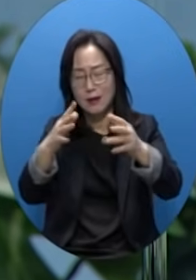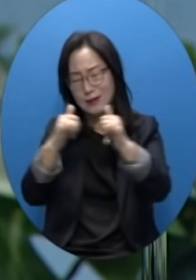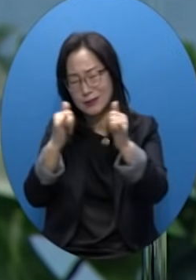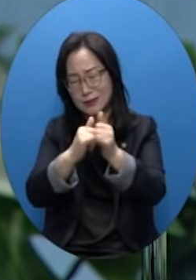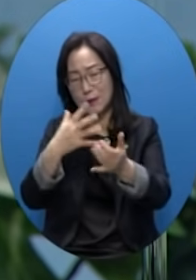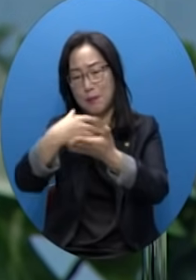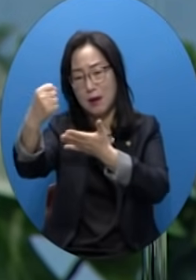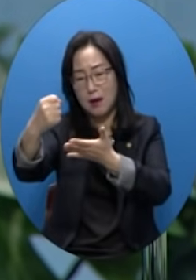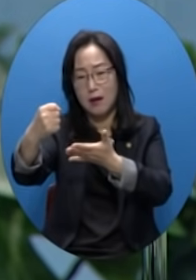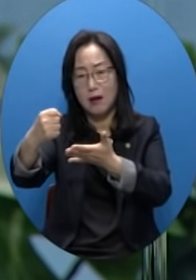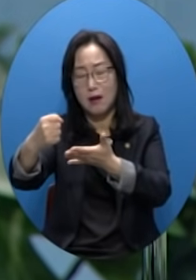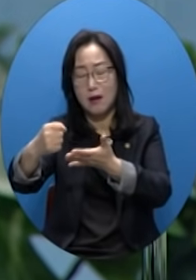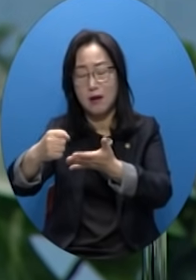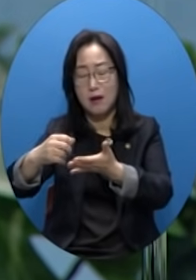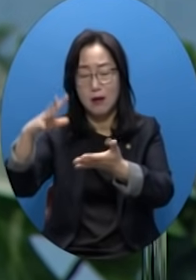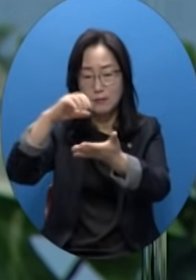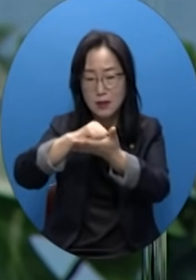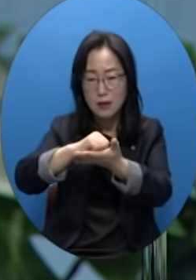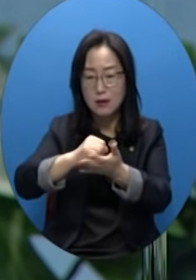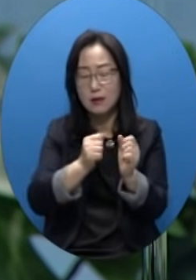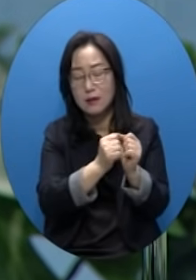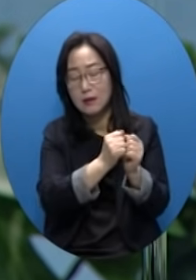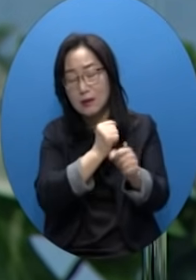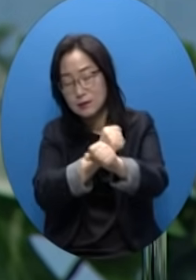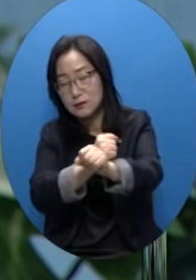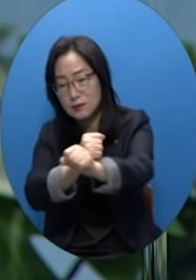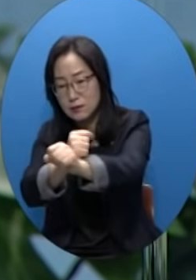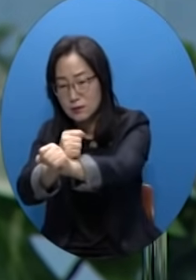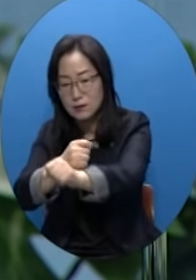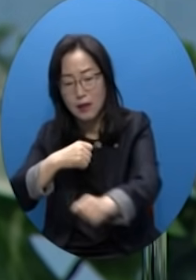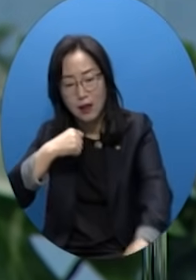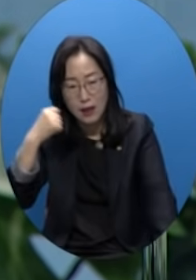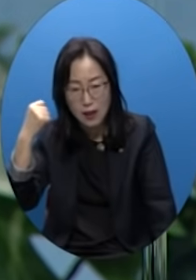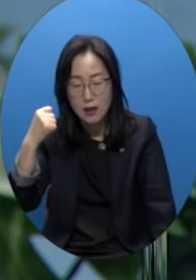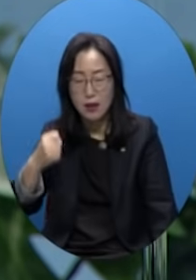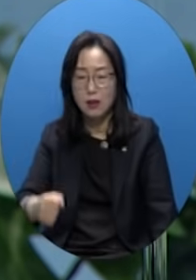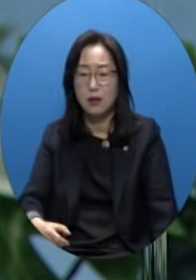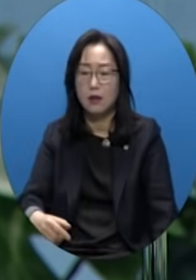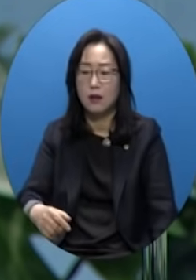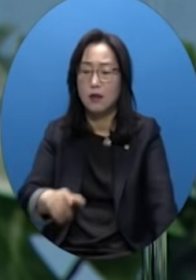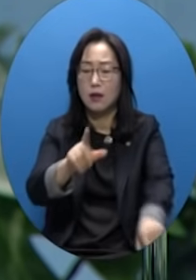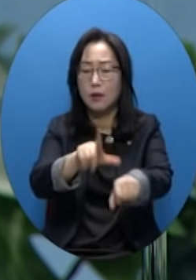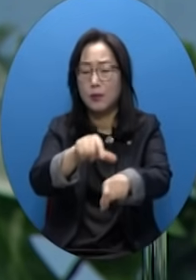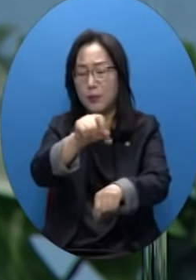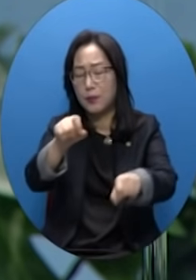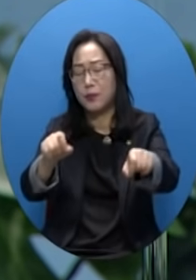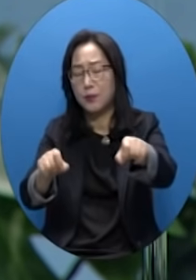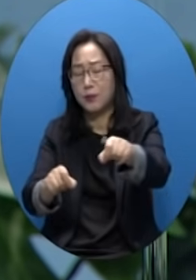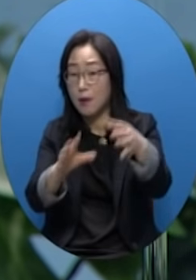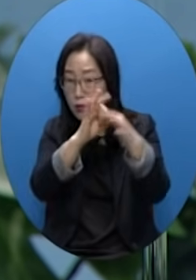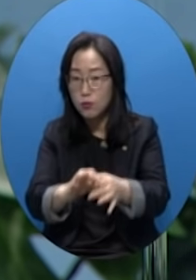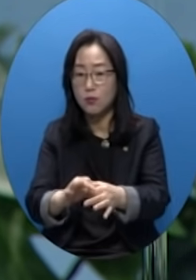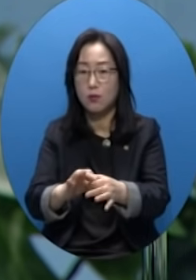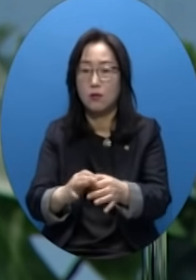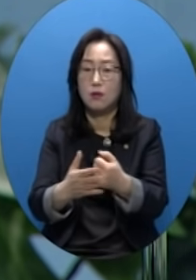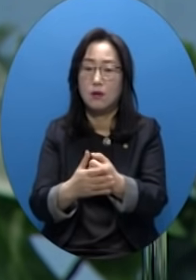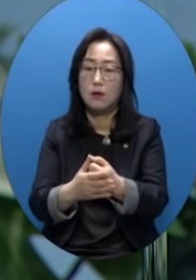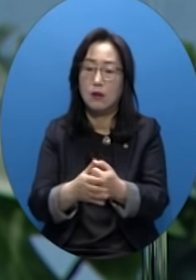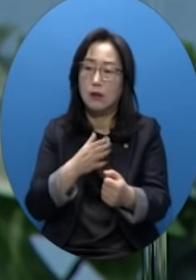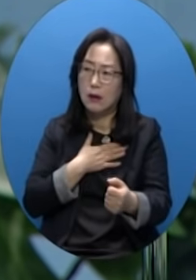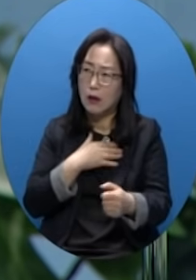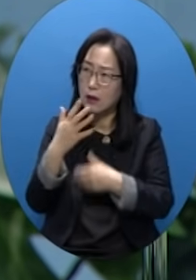그 바벨론 포로 서가 릭 길어져 가면서 하나님이 우리를 버릴 수 없는가